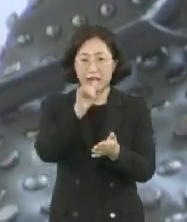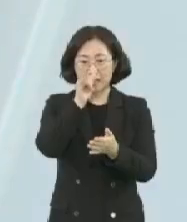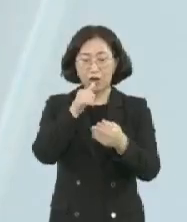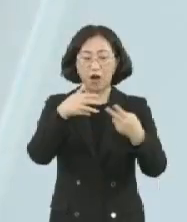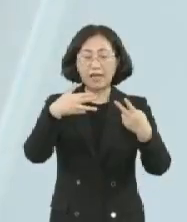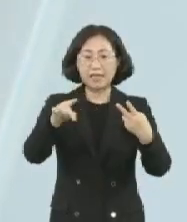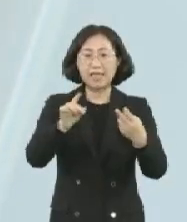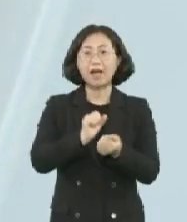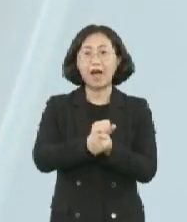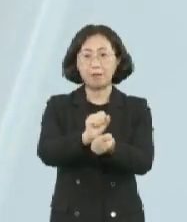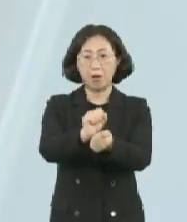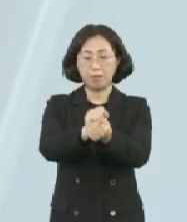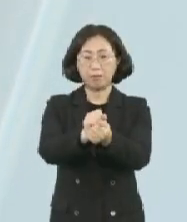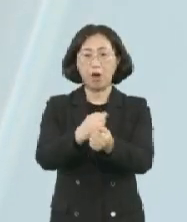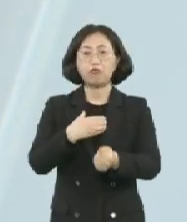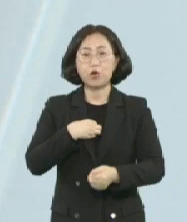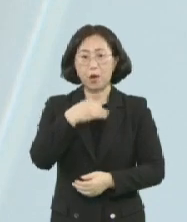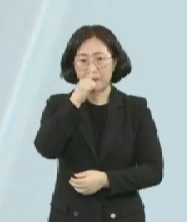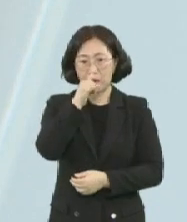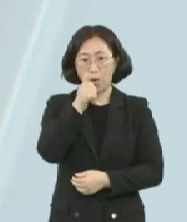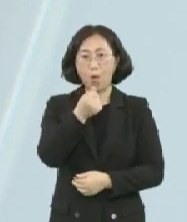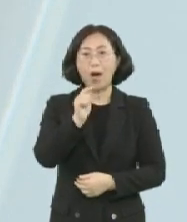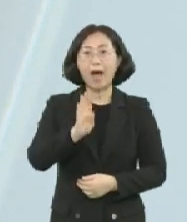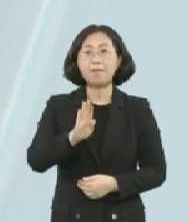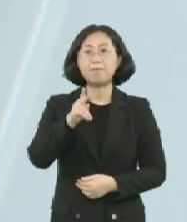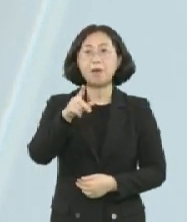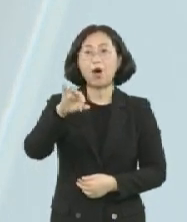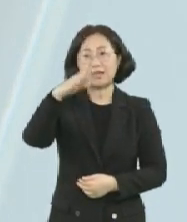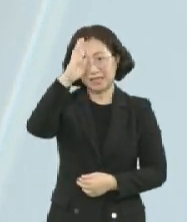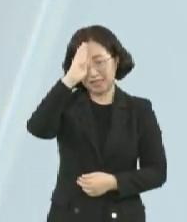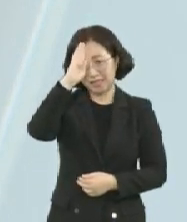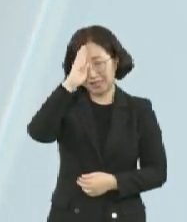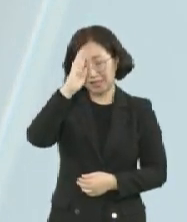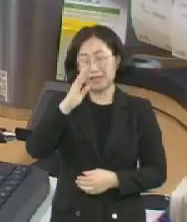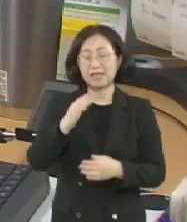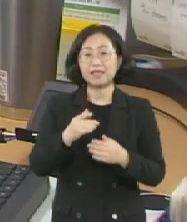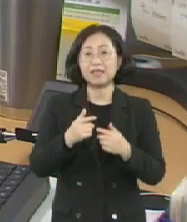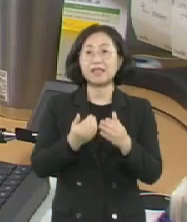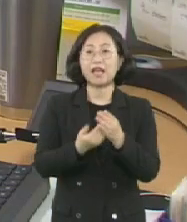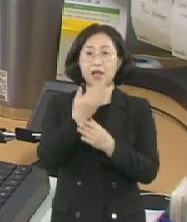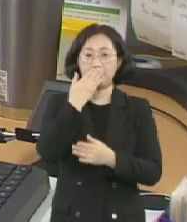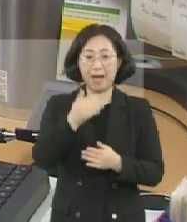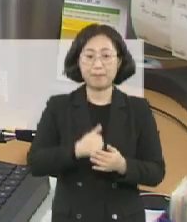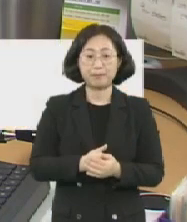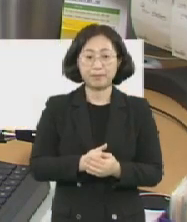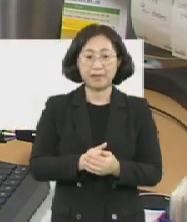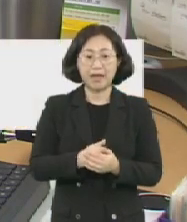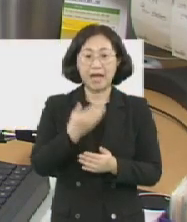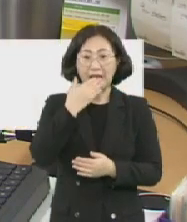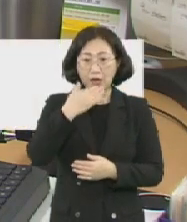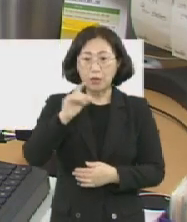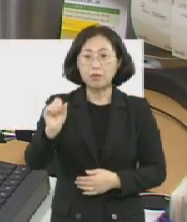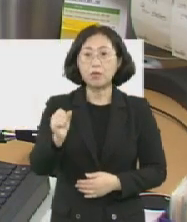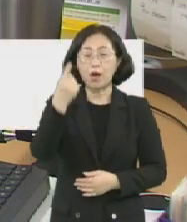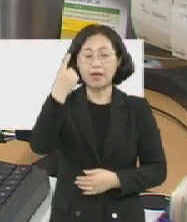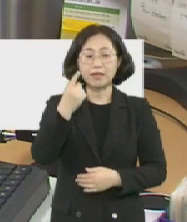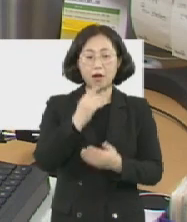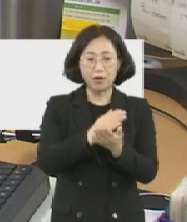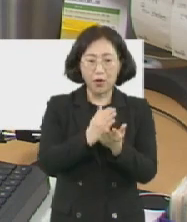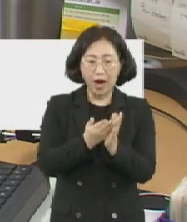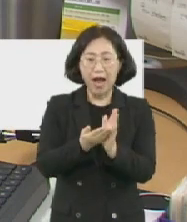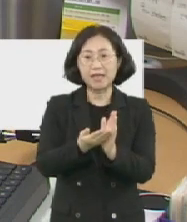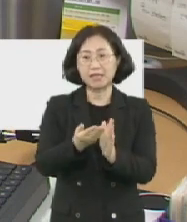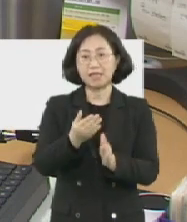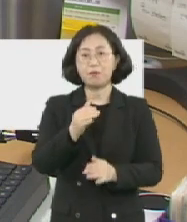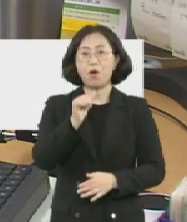감염 위험성도 높아지고 합병증도 발생합니다. 당뇨병에 동반된 장기들의 합병증, 심장,